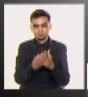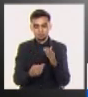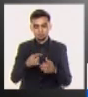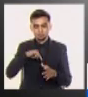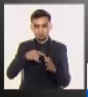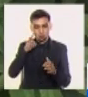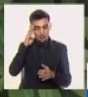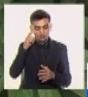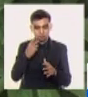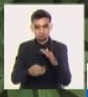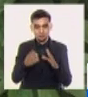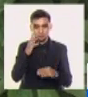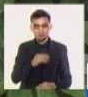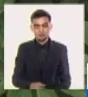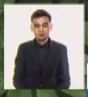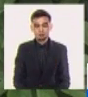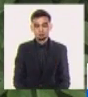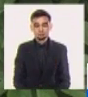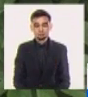яме туалета.